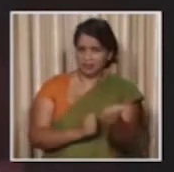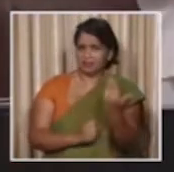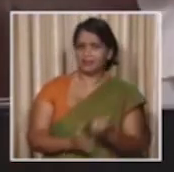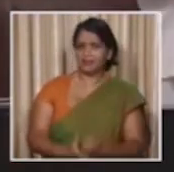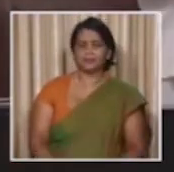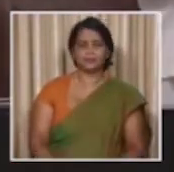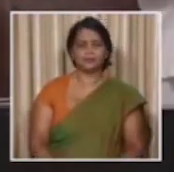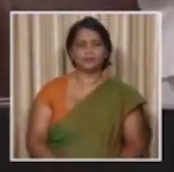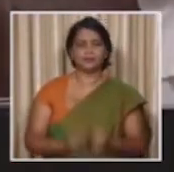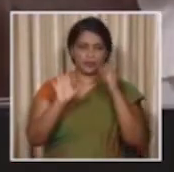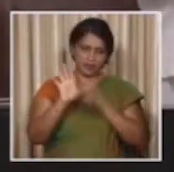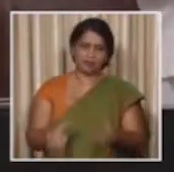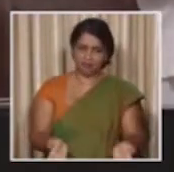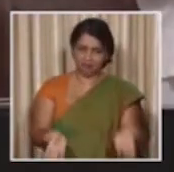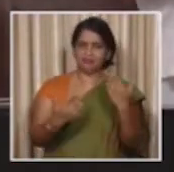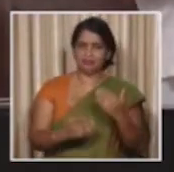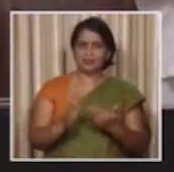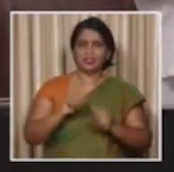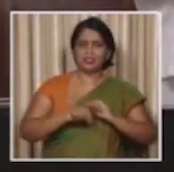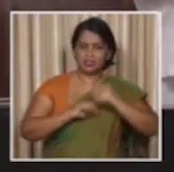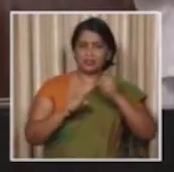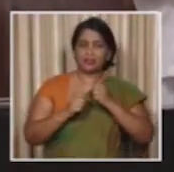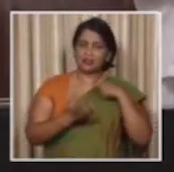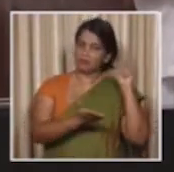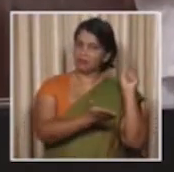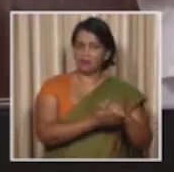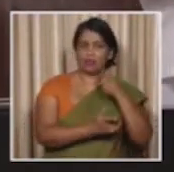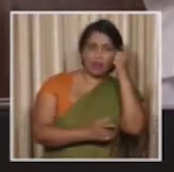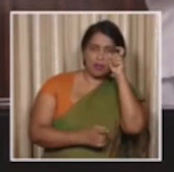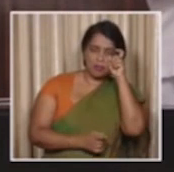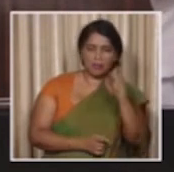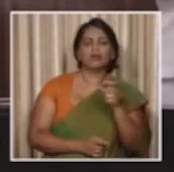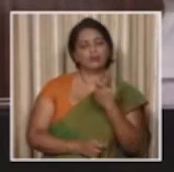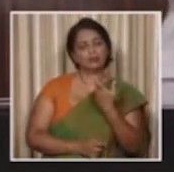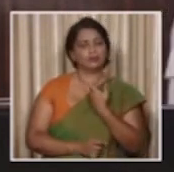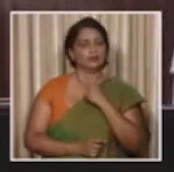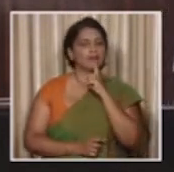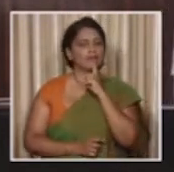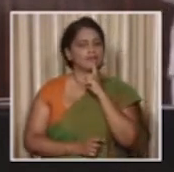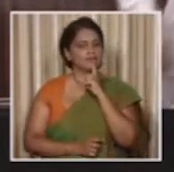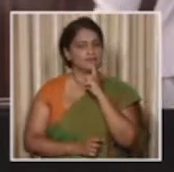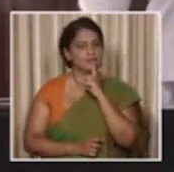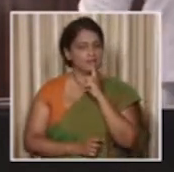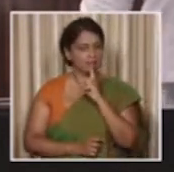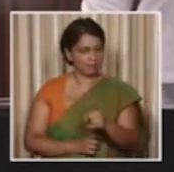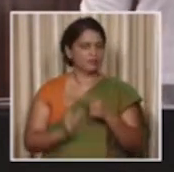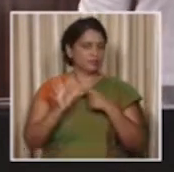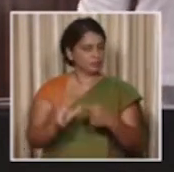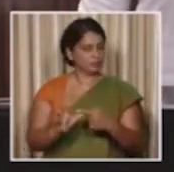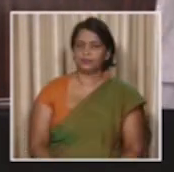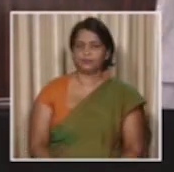කරු මන්ත්‍රීතුමාලා ආසන වලට යන ඔබතුමාලාගේ විරෝධය සඳහන් කරගන්න ඒ ගැන හොයලා බලලා ඔබතුමාලාට අවශ්‍ය පිළිතුරක් ලබා